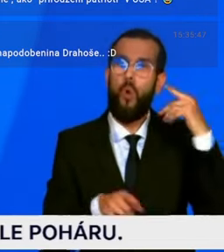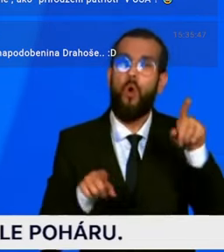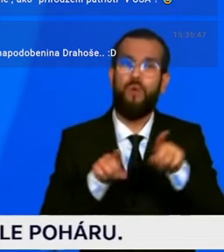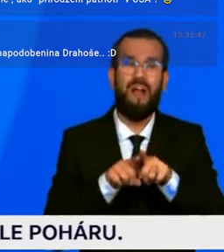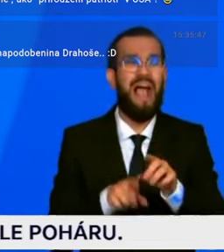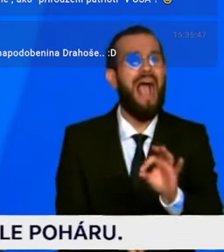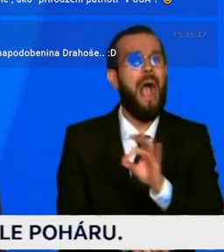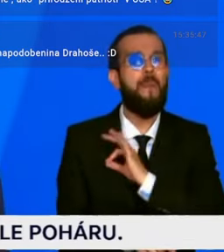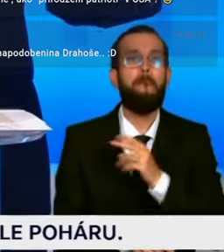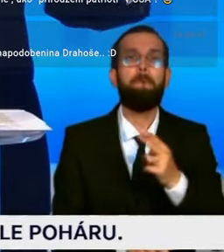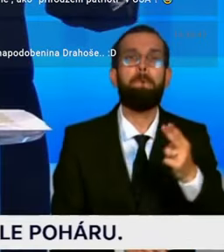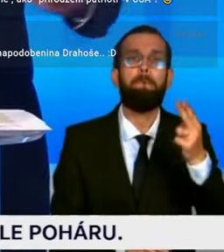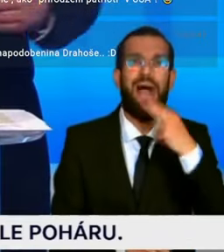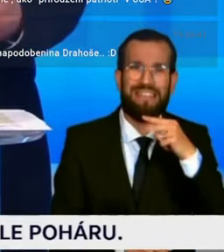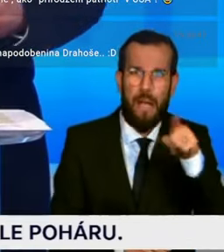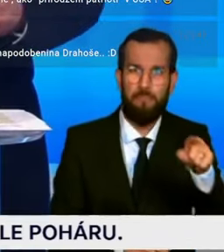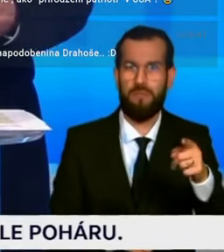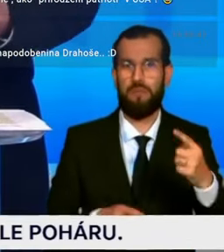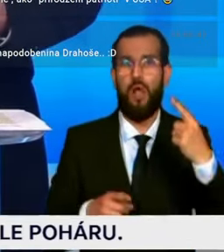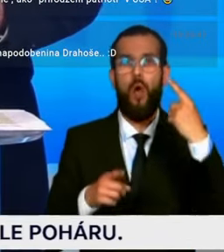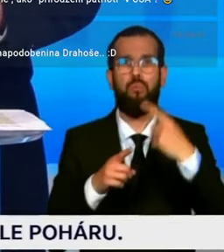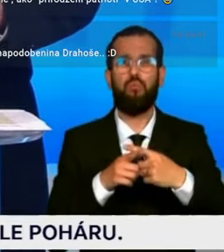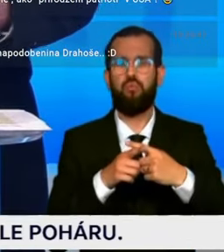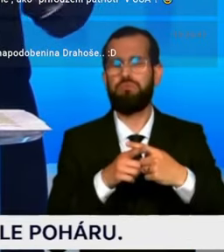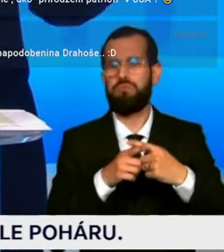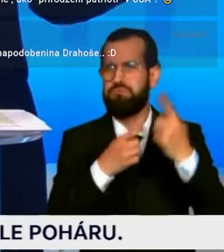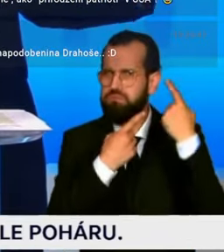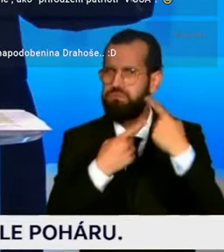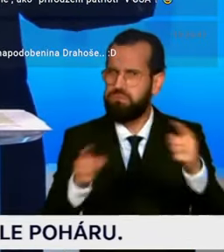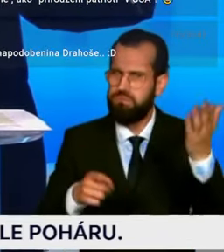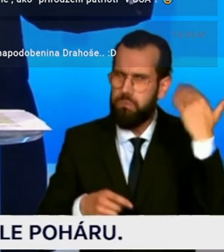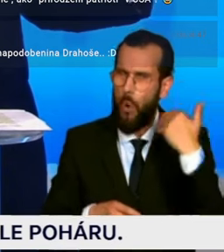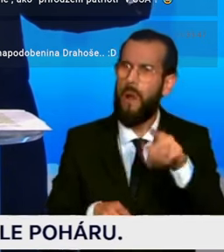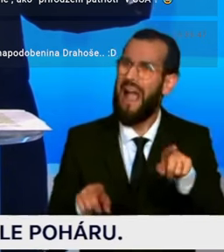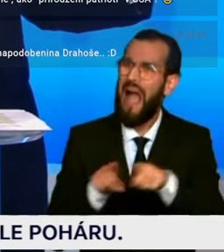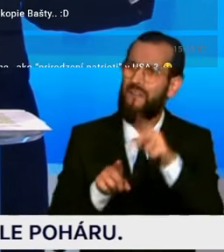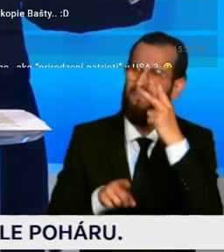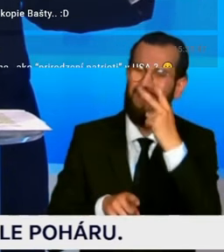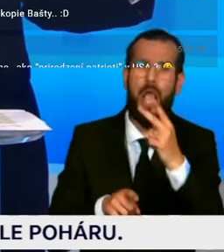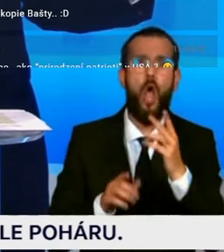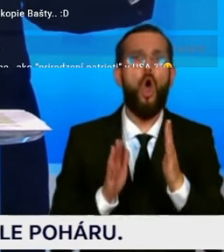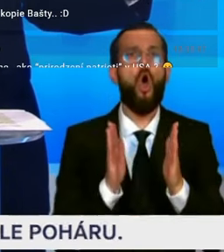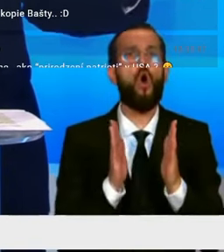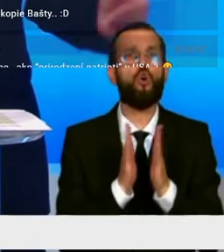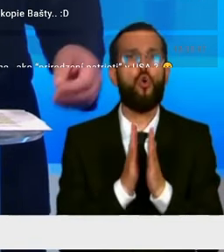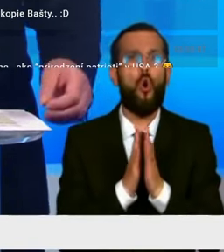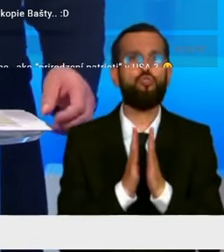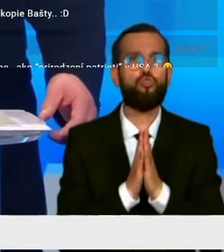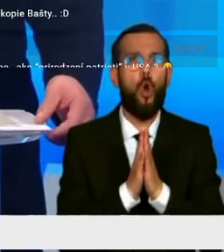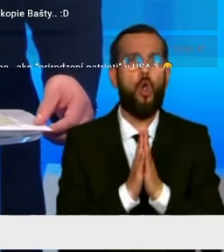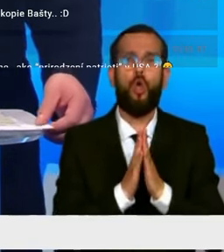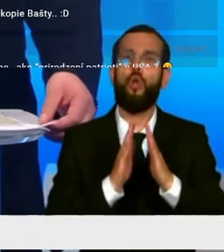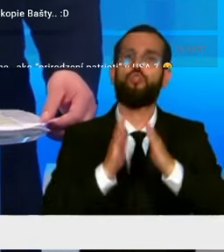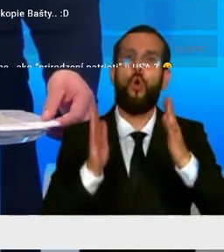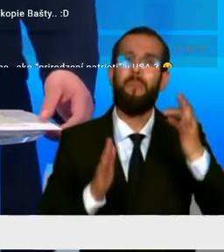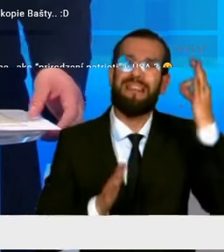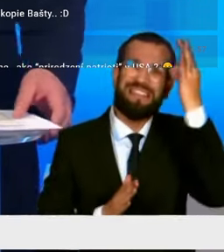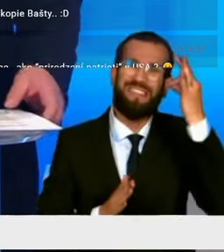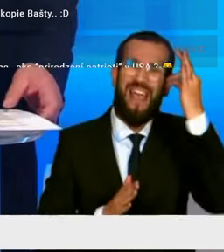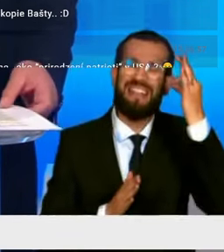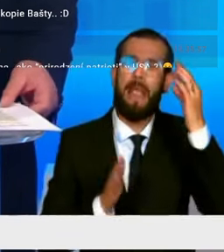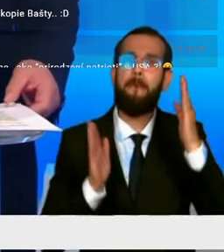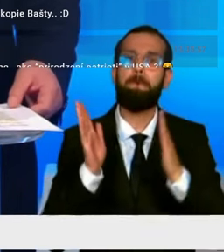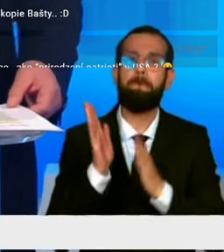priateľmi v Banskej Bystrici aj medzi ľuďmi v uliciach eh dokonca sme vás videli aj v kostole eh domu svätého Martina eh